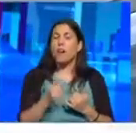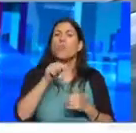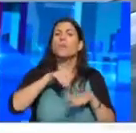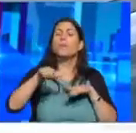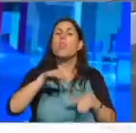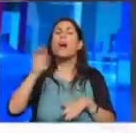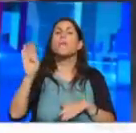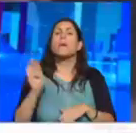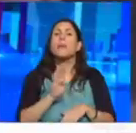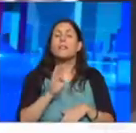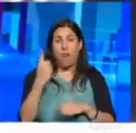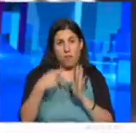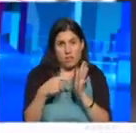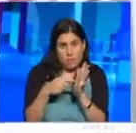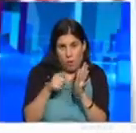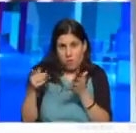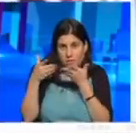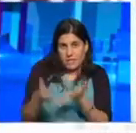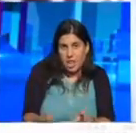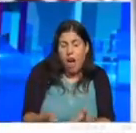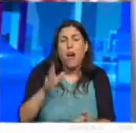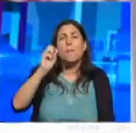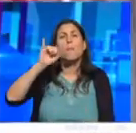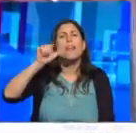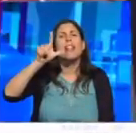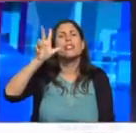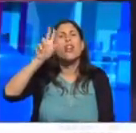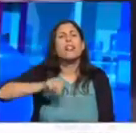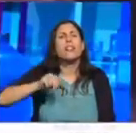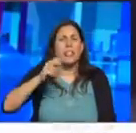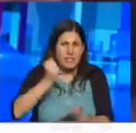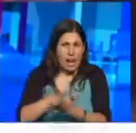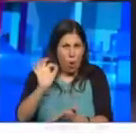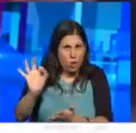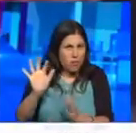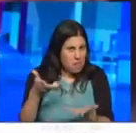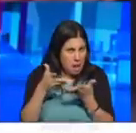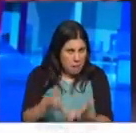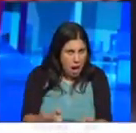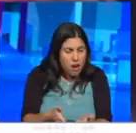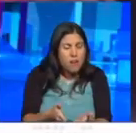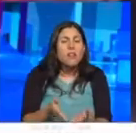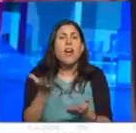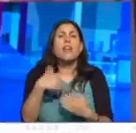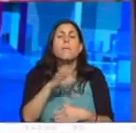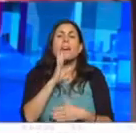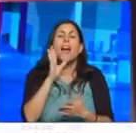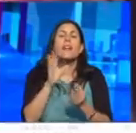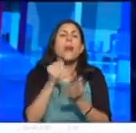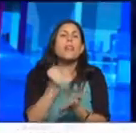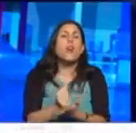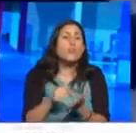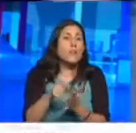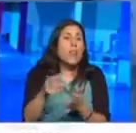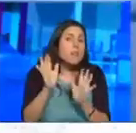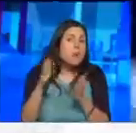הממשלה בנימין נתניהו, אחת הסיבות שהוא סייע למילצ'ן עם הדרכון, זה כי הייתה לו בעיה עם הדרכון, זה בגלל שהוא